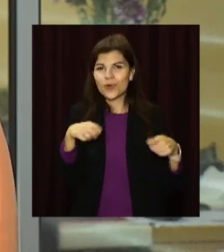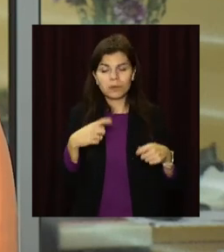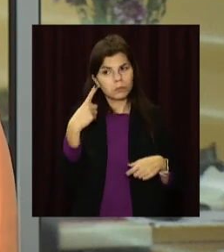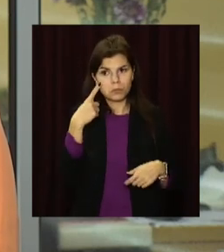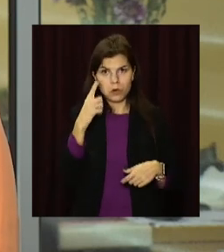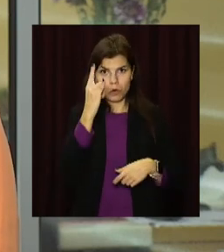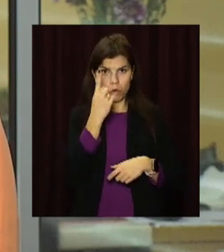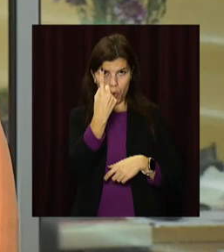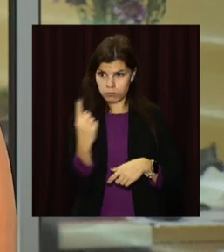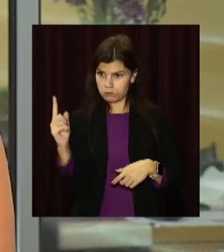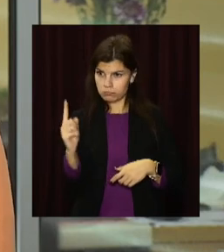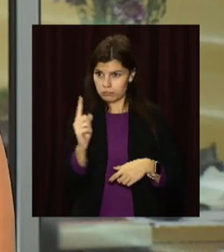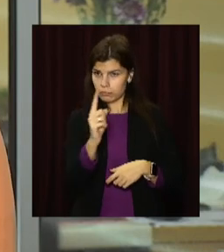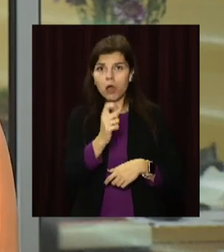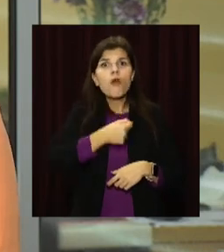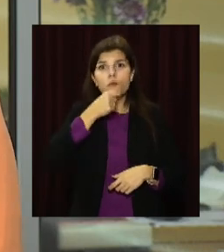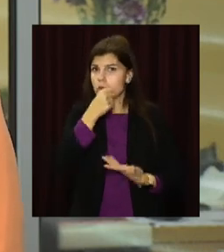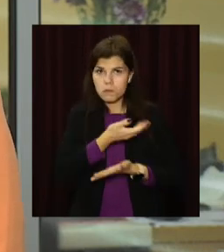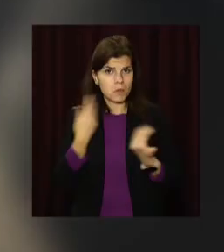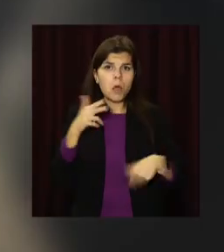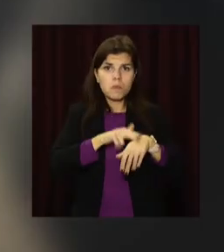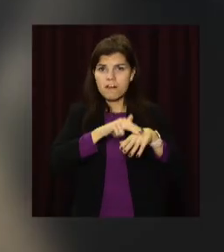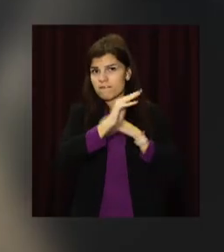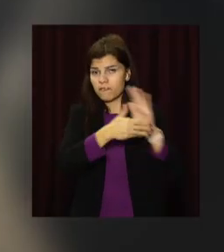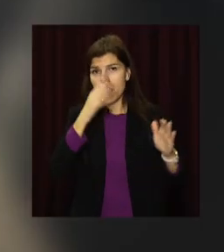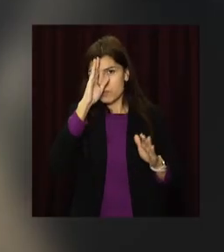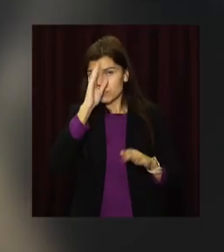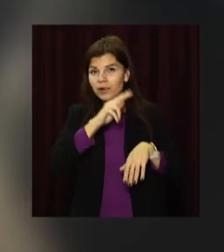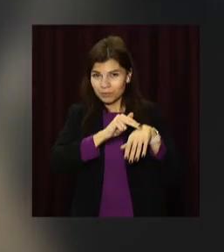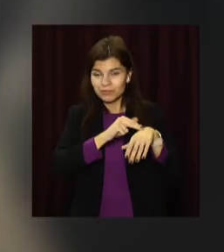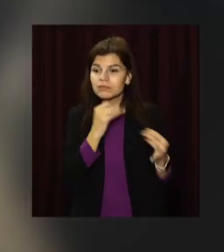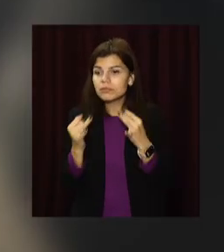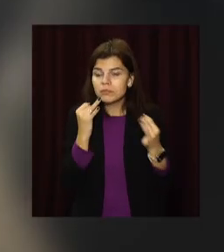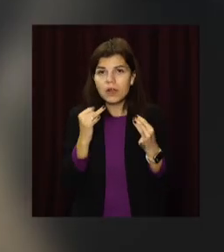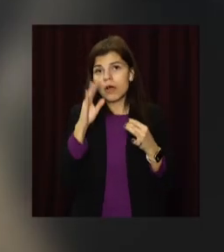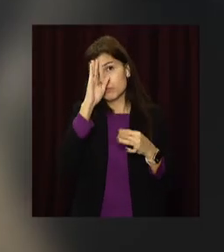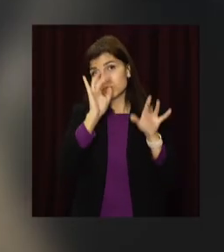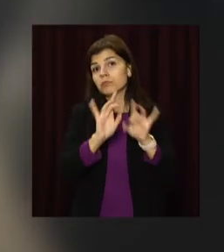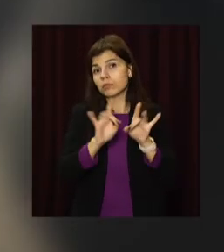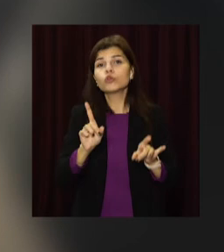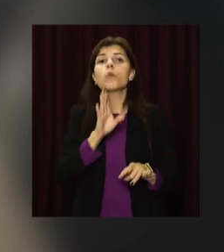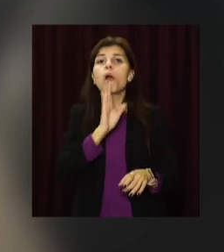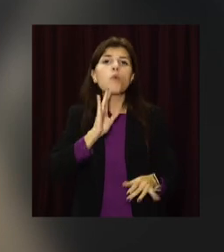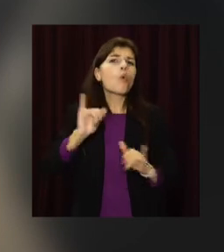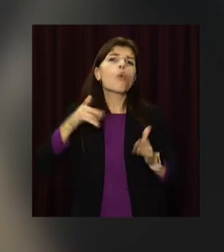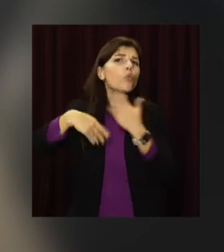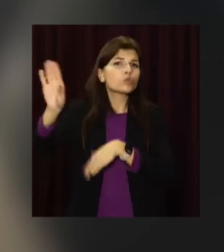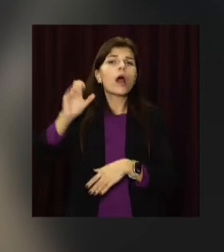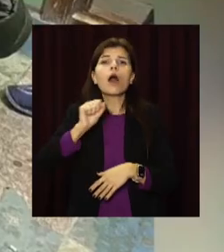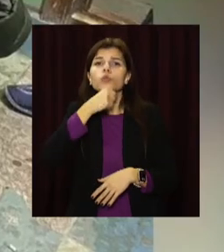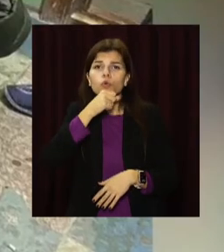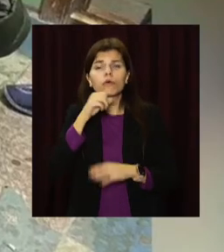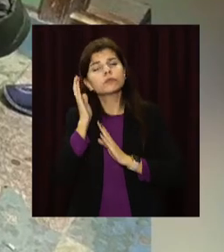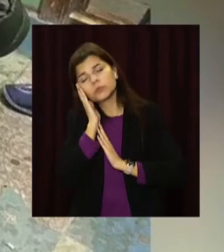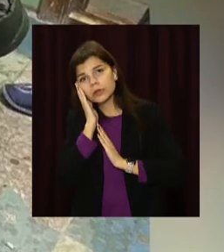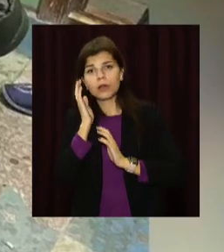помітили дитину без дорослих та визвали поліцію. Правоохоронці поспілкувалися з хлопчиком, той розповів, що мама кудись пішла, а дідусь